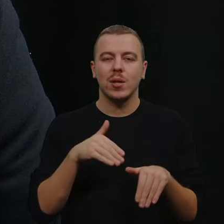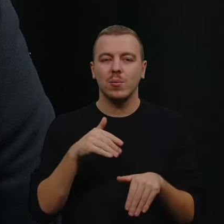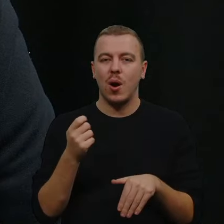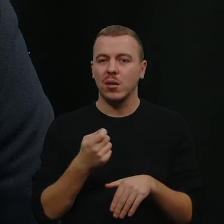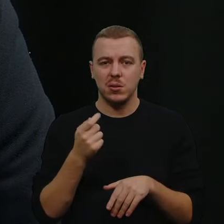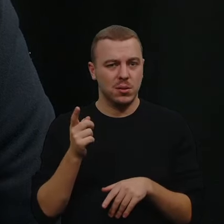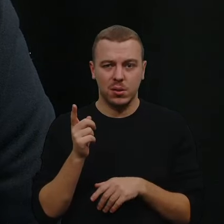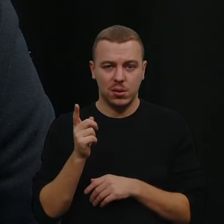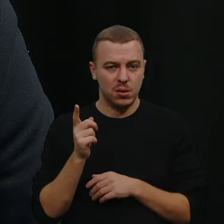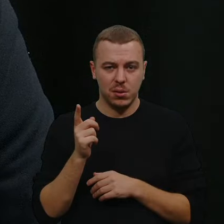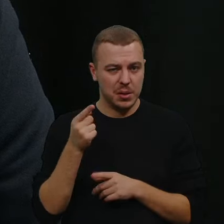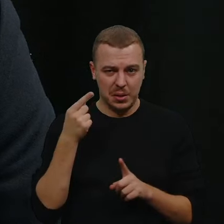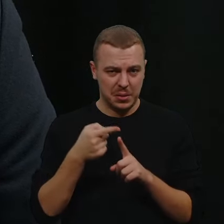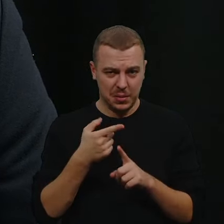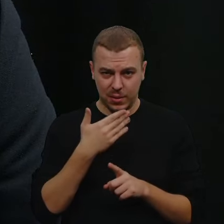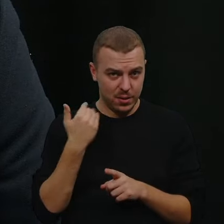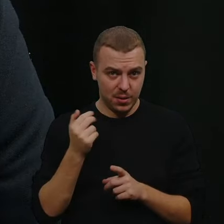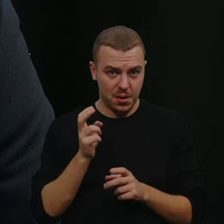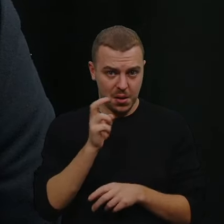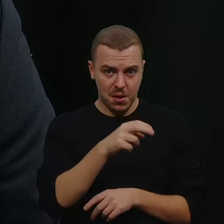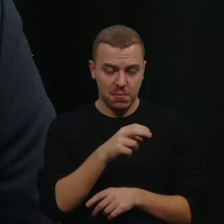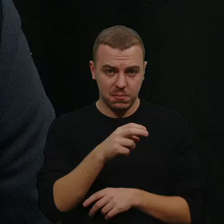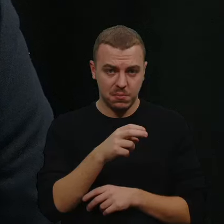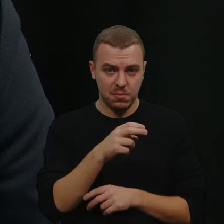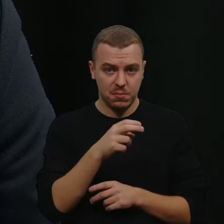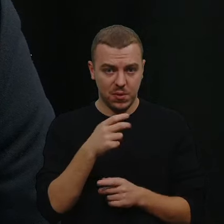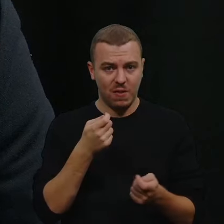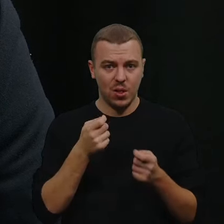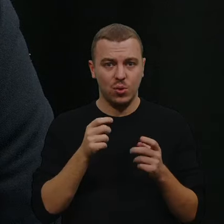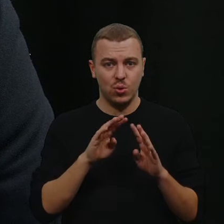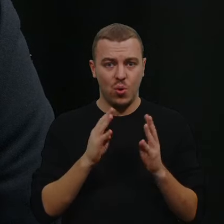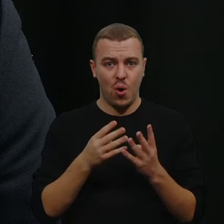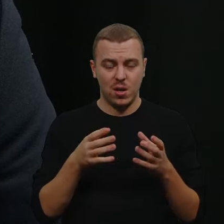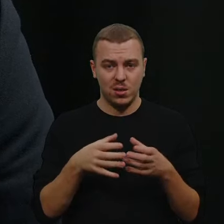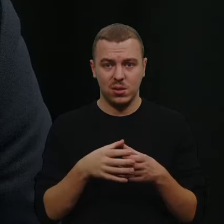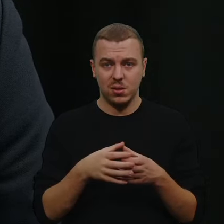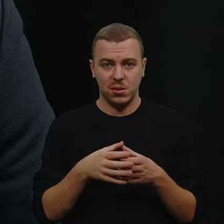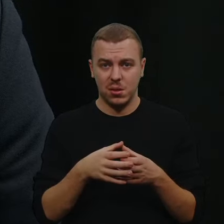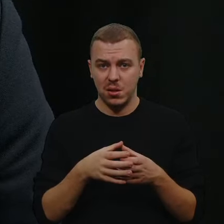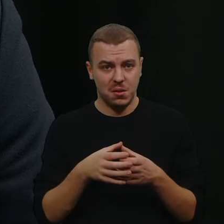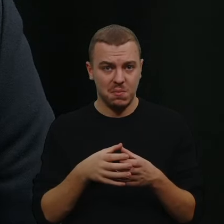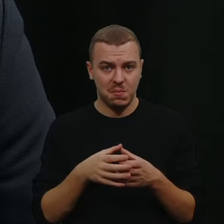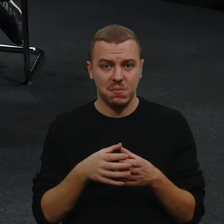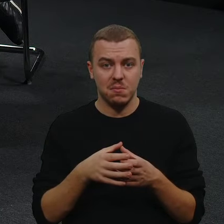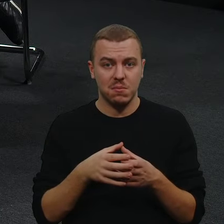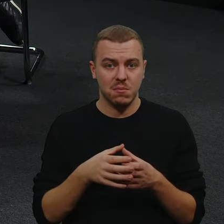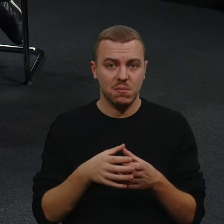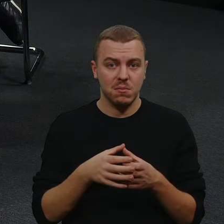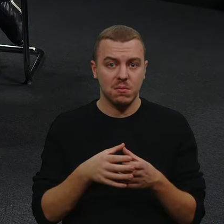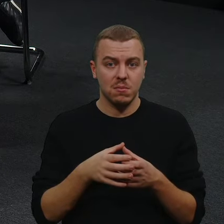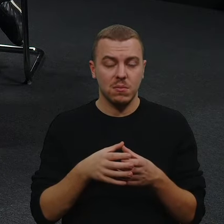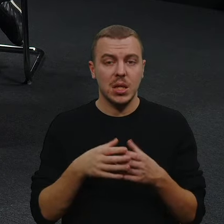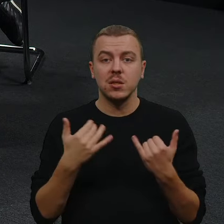akcijai nebūtų intereso šlietis prie valdančiosios koalicijos būriamos. Tarsime,